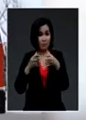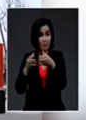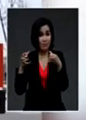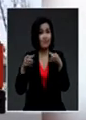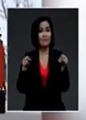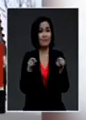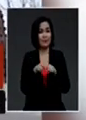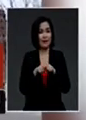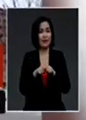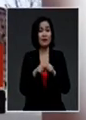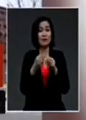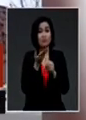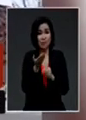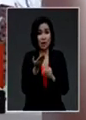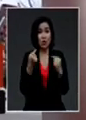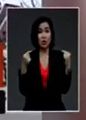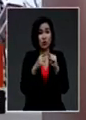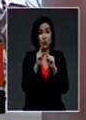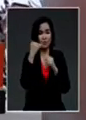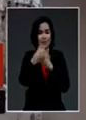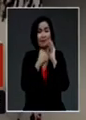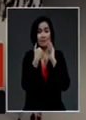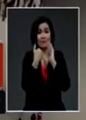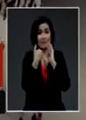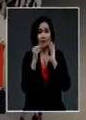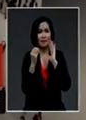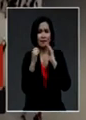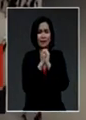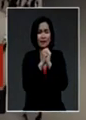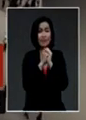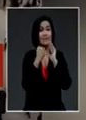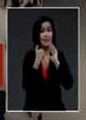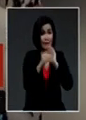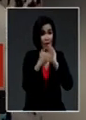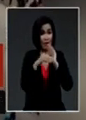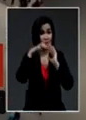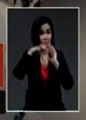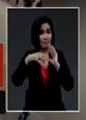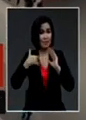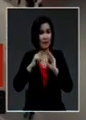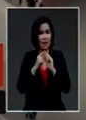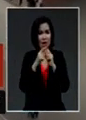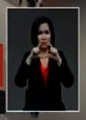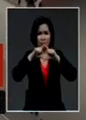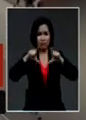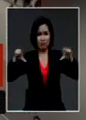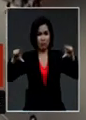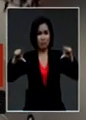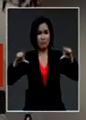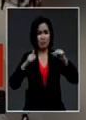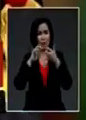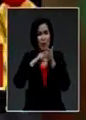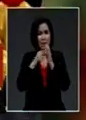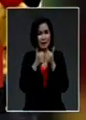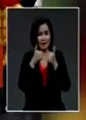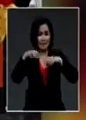ที่มณฑลอานฮุยทางตะวันออกของจีนเนี่ยเขามีการนำป้ายมงคลขนาดใหญ่ส ี แดงมาประดับตก